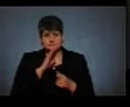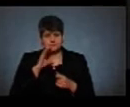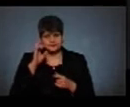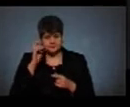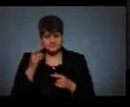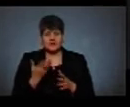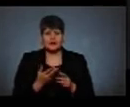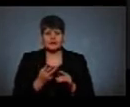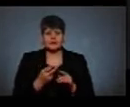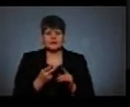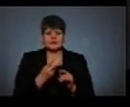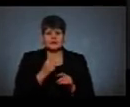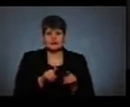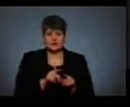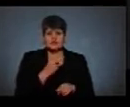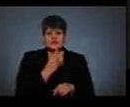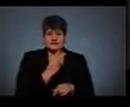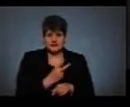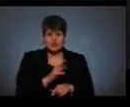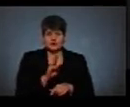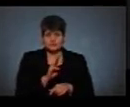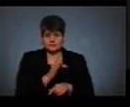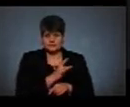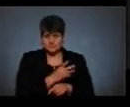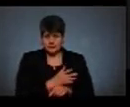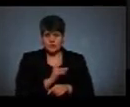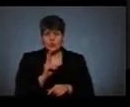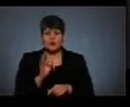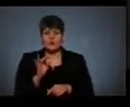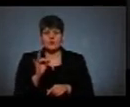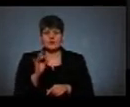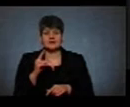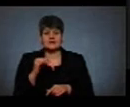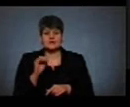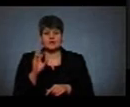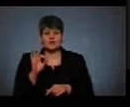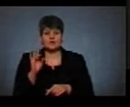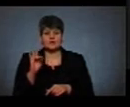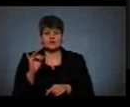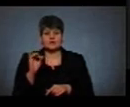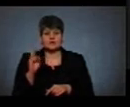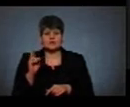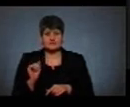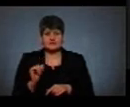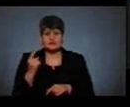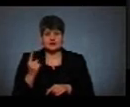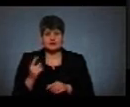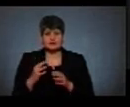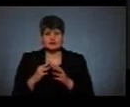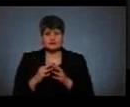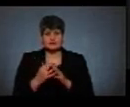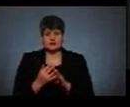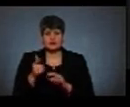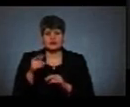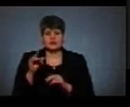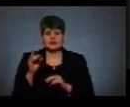церкви. Також це 2 громади з Шумщини, це Кордиші, вже згадані Онишкінці, і громада села Гніздечне